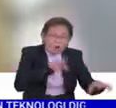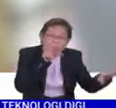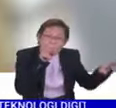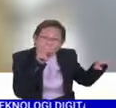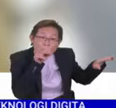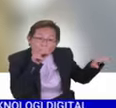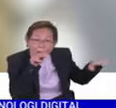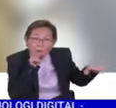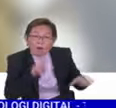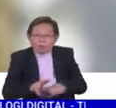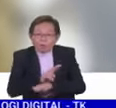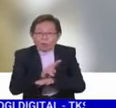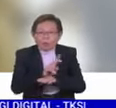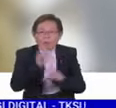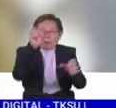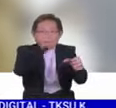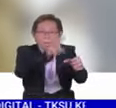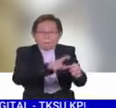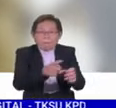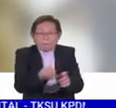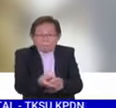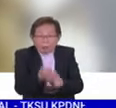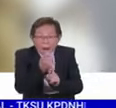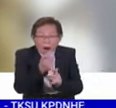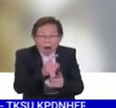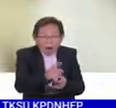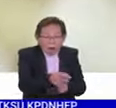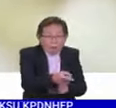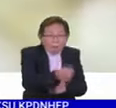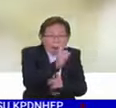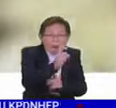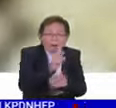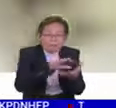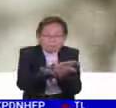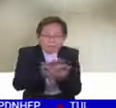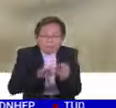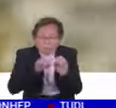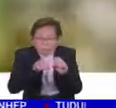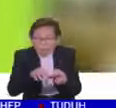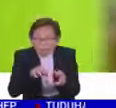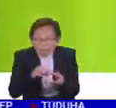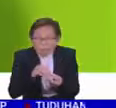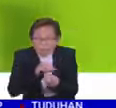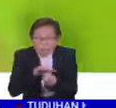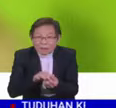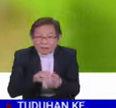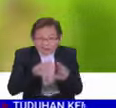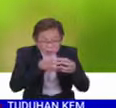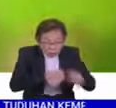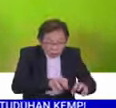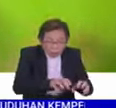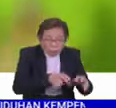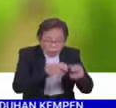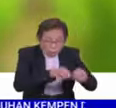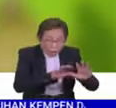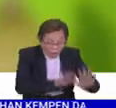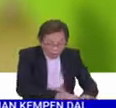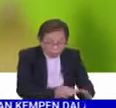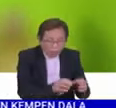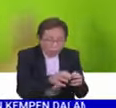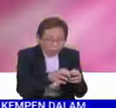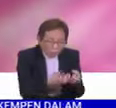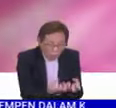itik tersebut digunakan sebagai umpan memancing yang dicampur bersama dedak. Mengejutkan apabila telur yang ditinggalkan itu